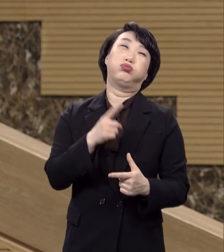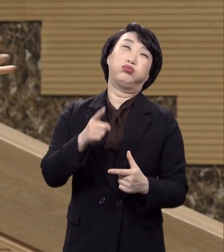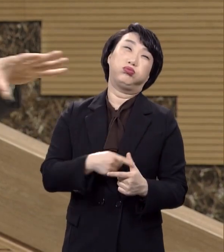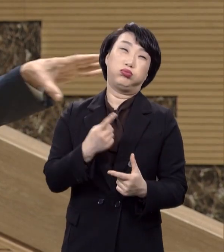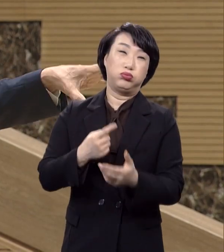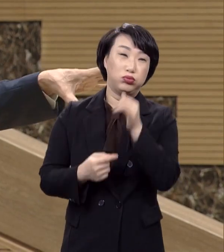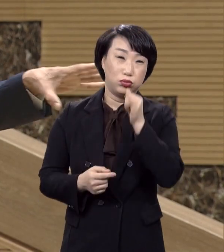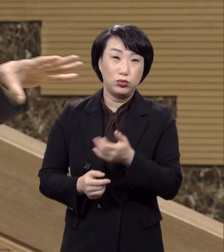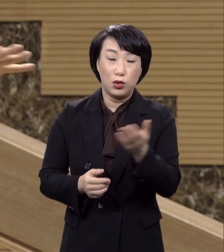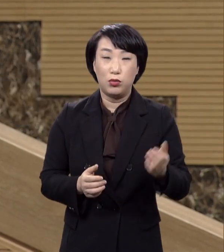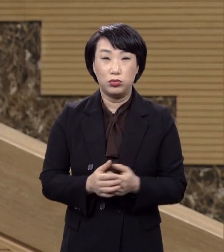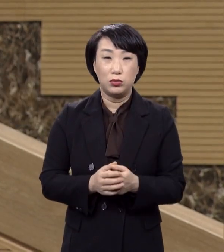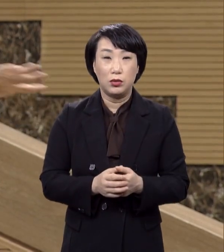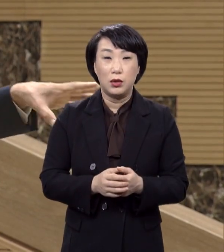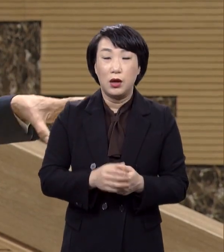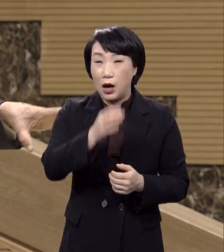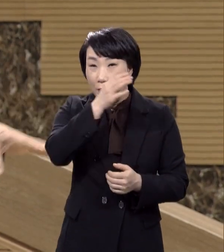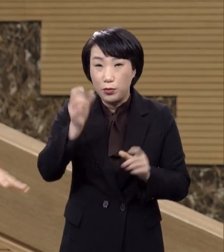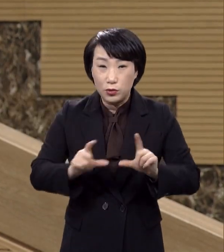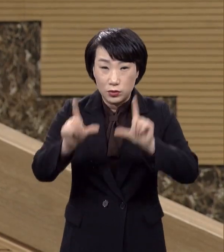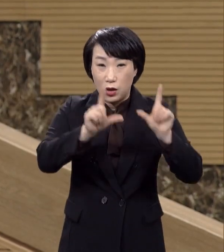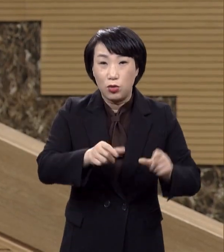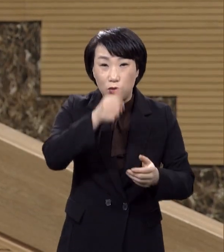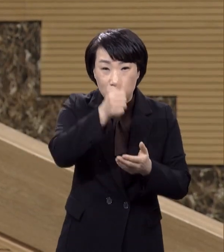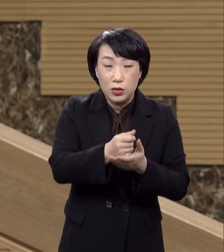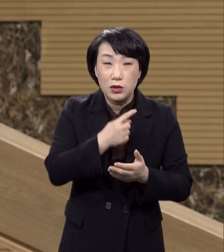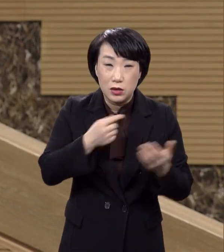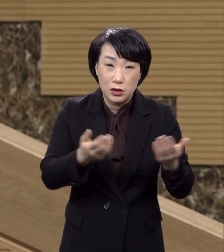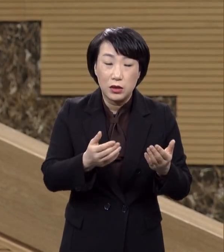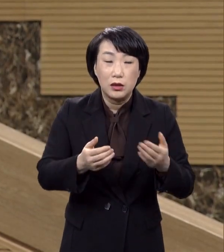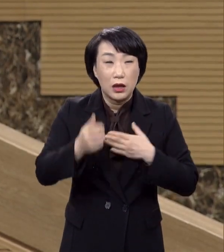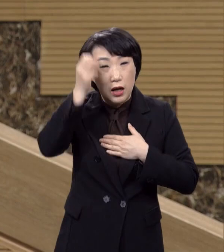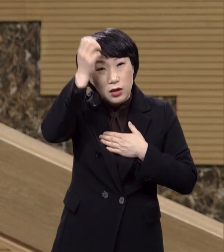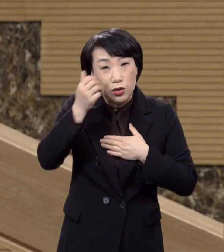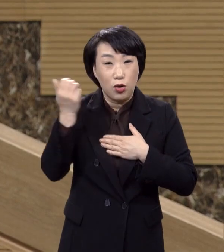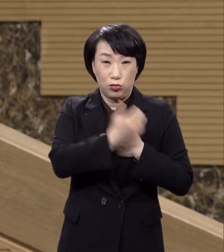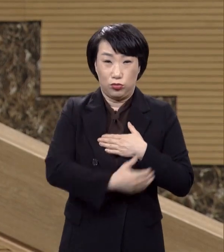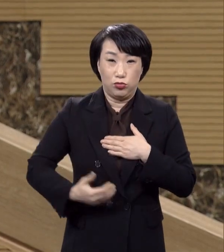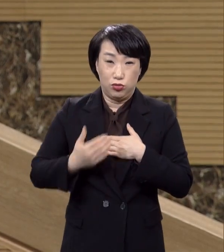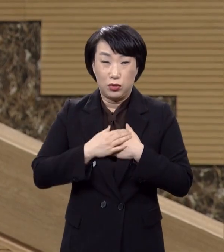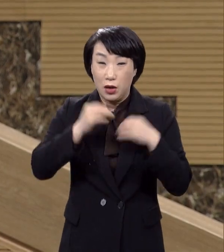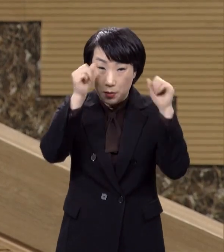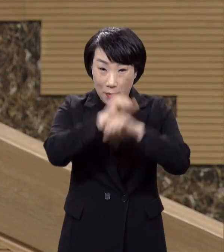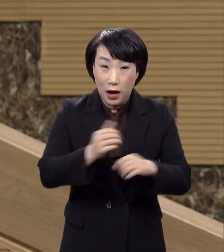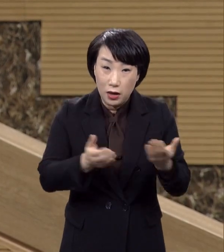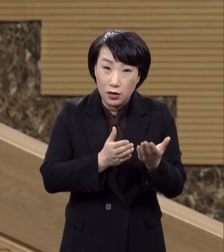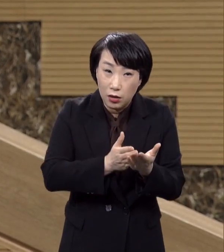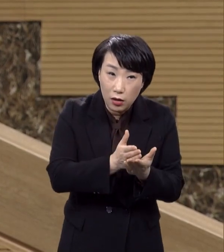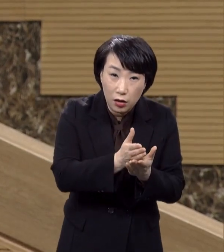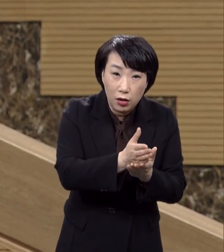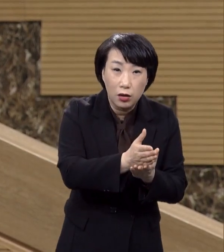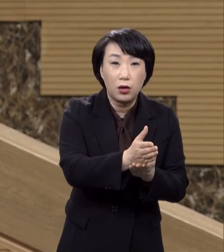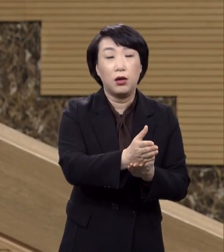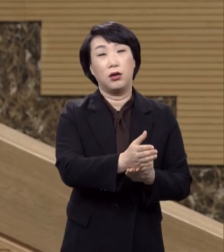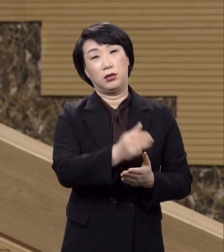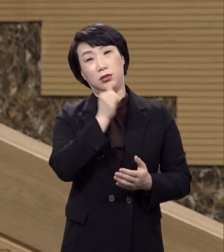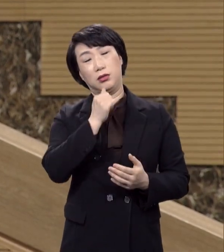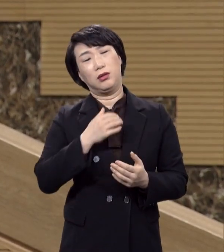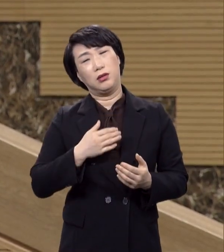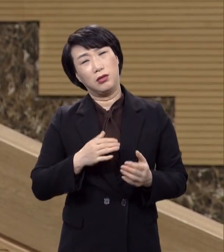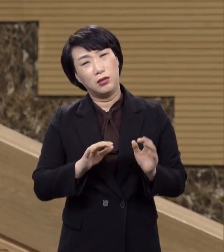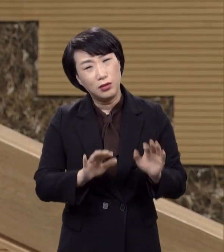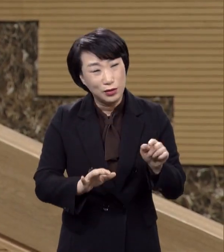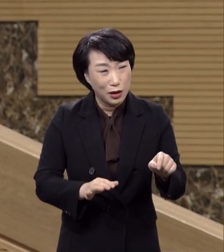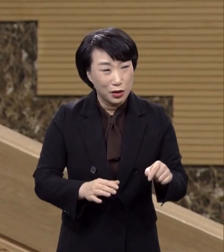낭비하고 방탕하고 죄악 속에서 영육이 망할 짓만 하는데